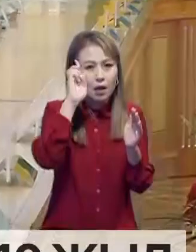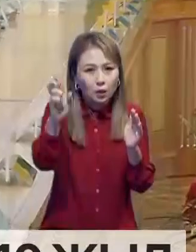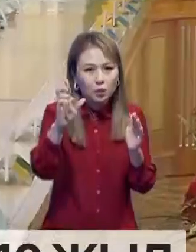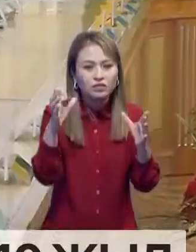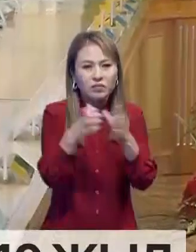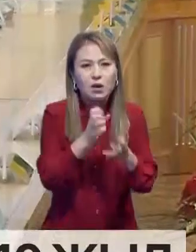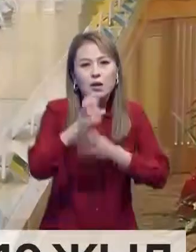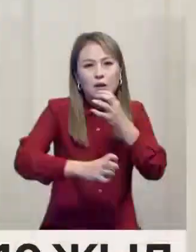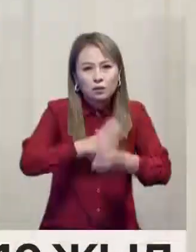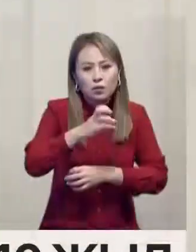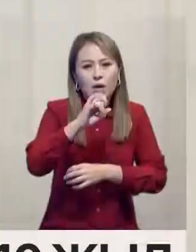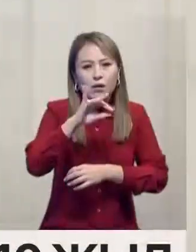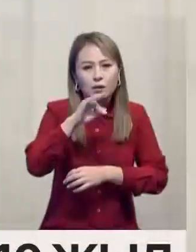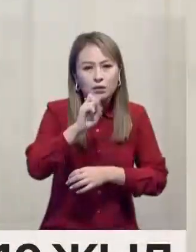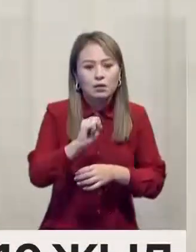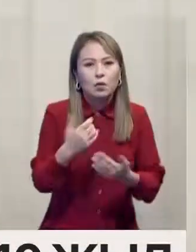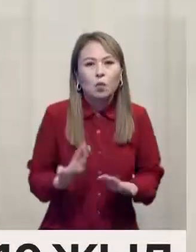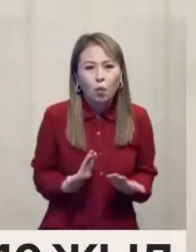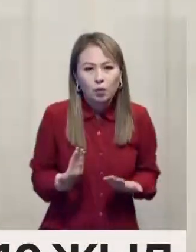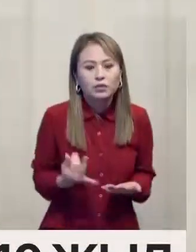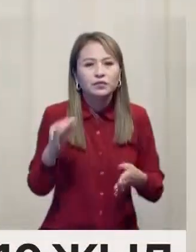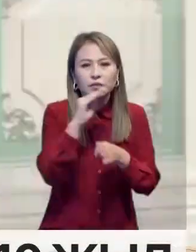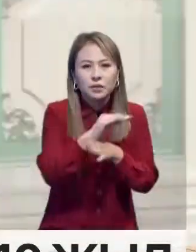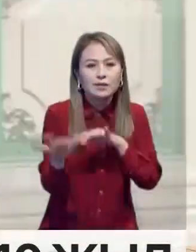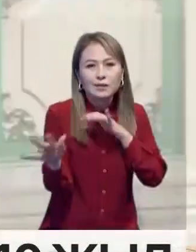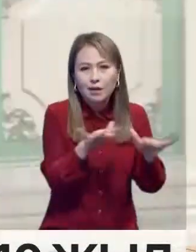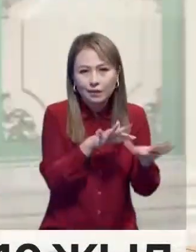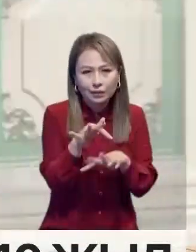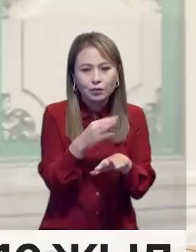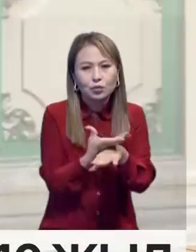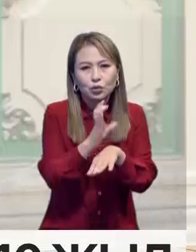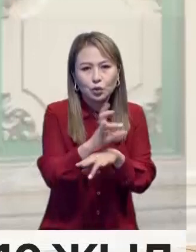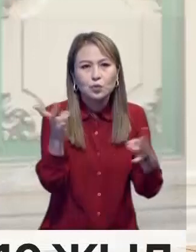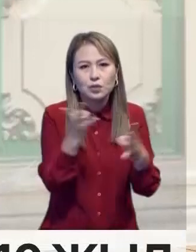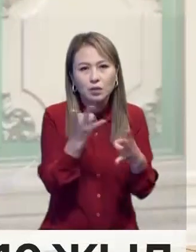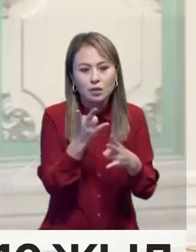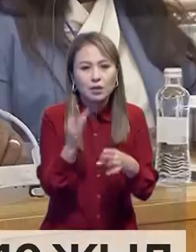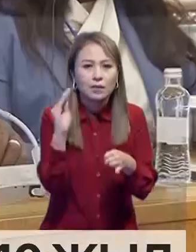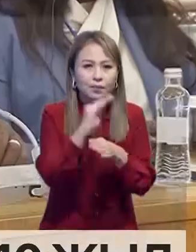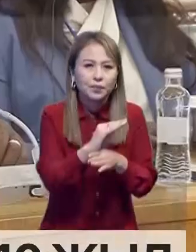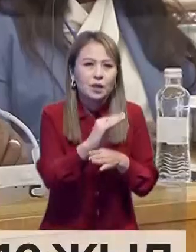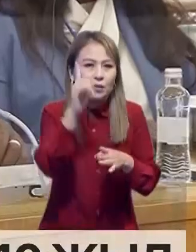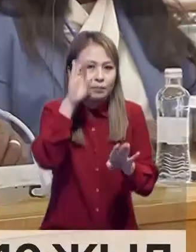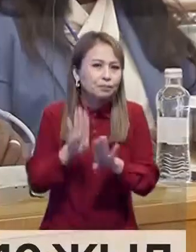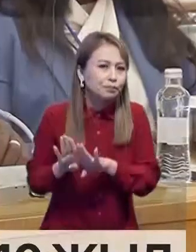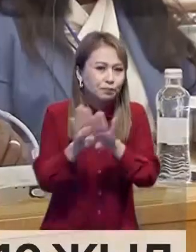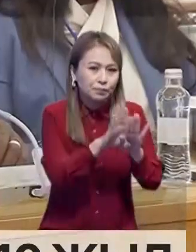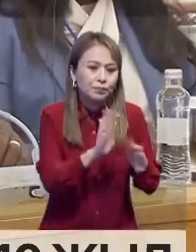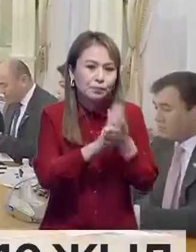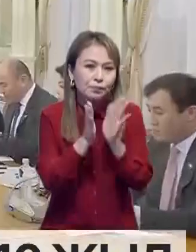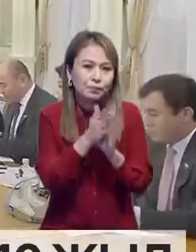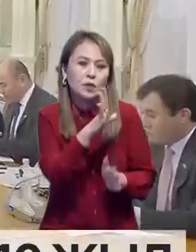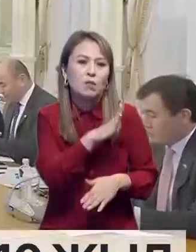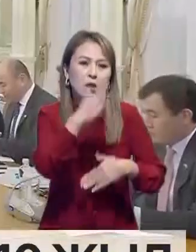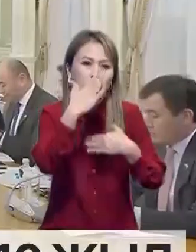елдердің халықаралық аренадағы рөлін және іс-әрекетін күшейтуіміз керек деген ортақ пайымға келдік.